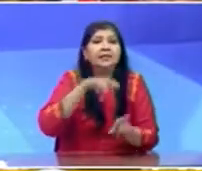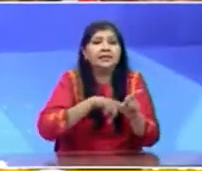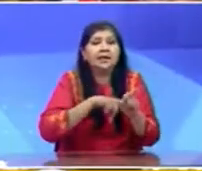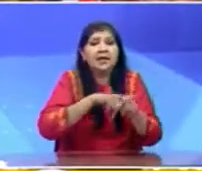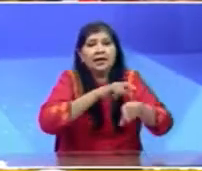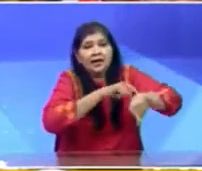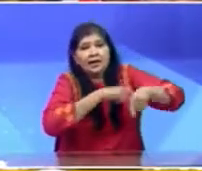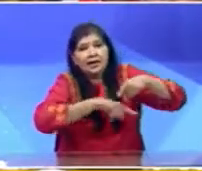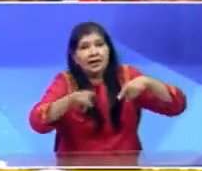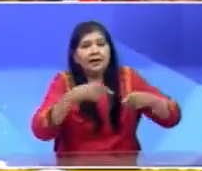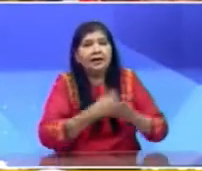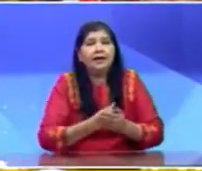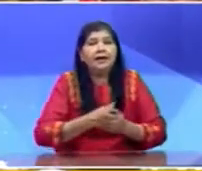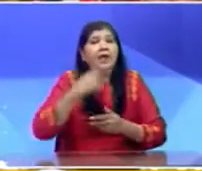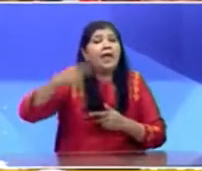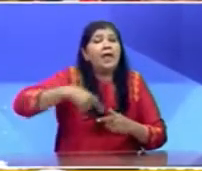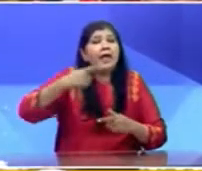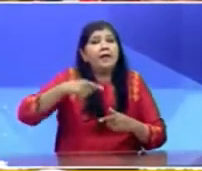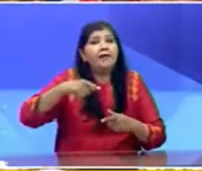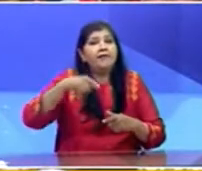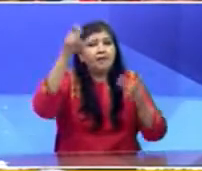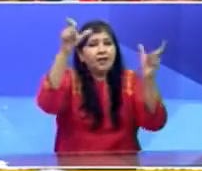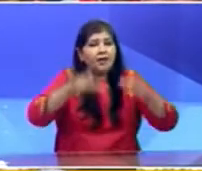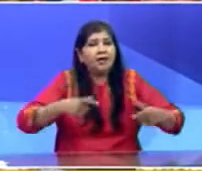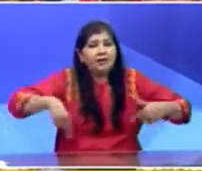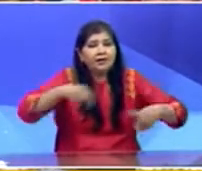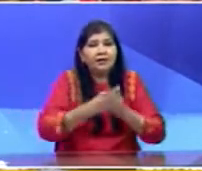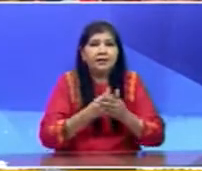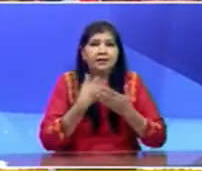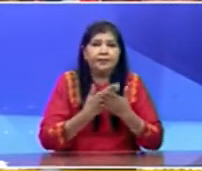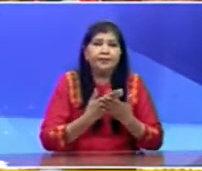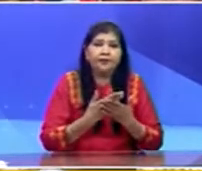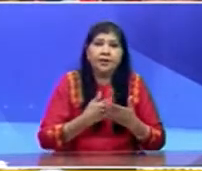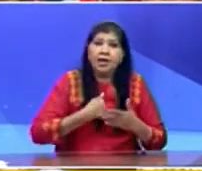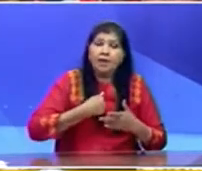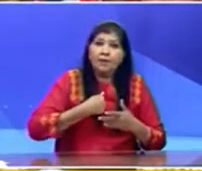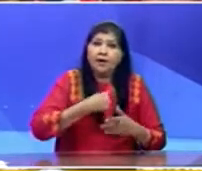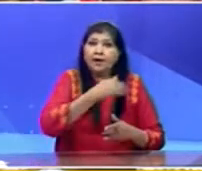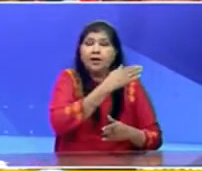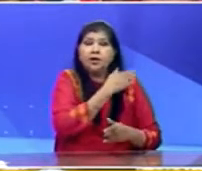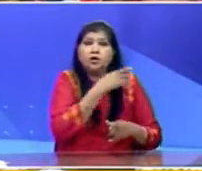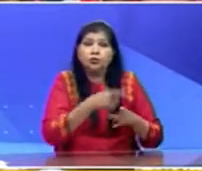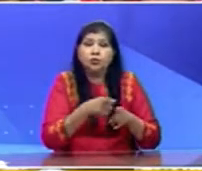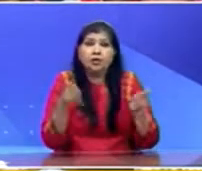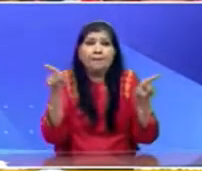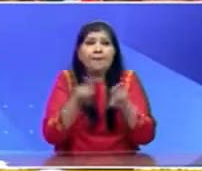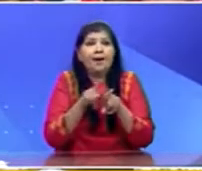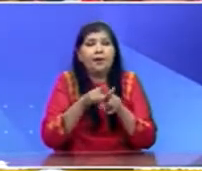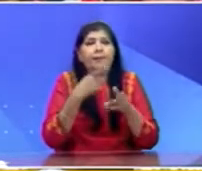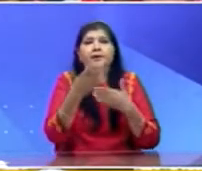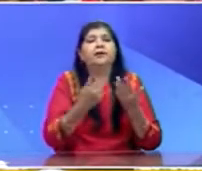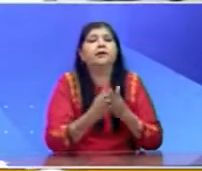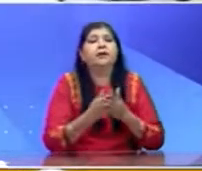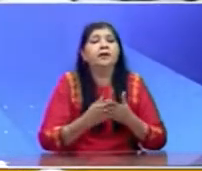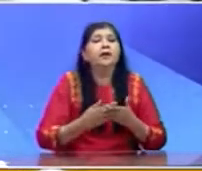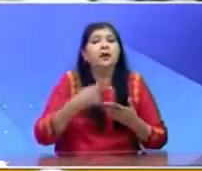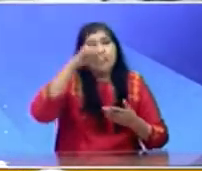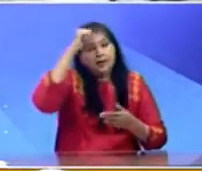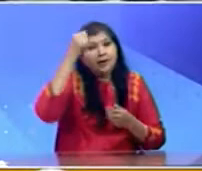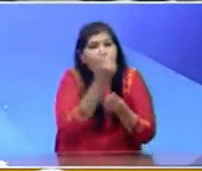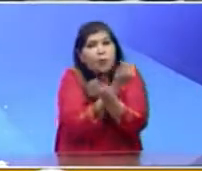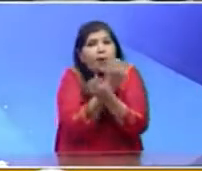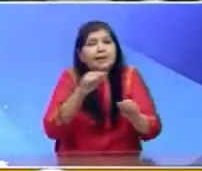अमृतकाल हर देशवासी के लिए कर्तव्य काल की तरह है। देश को आजाद